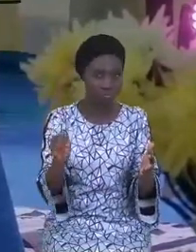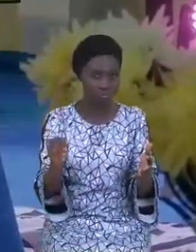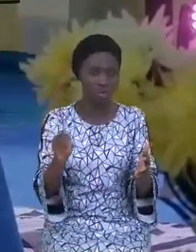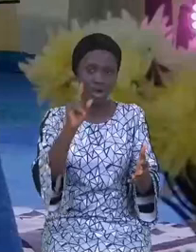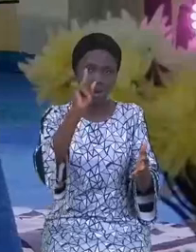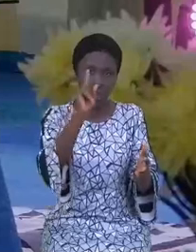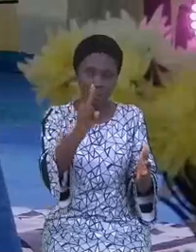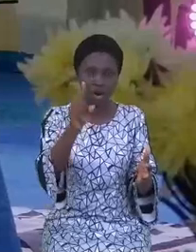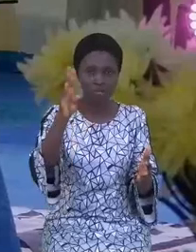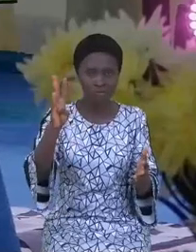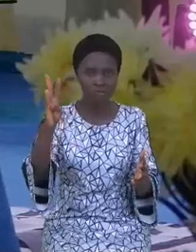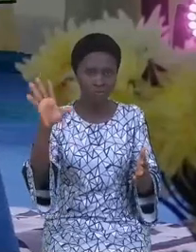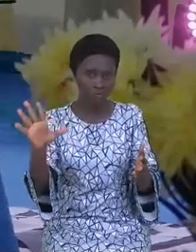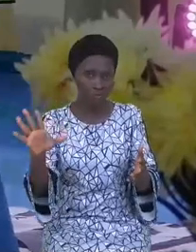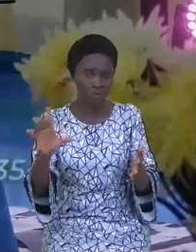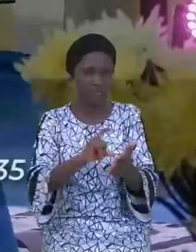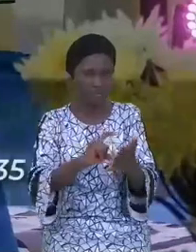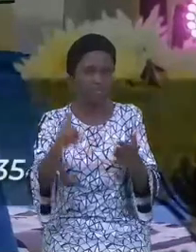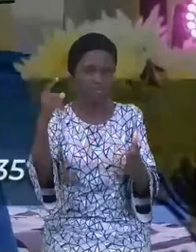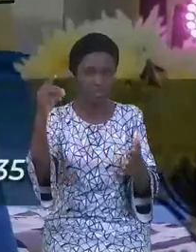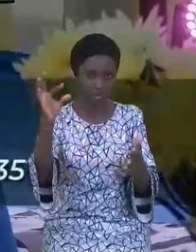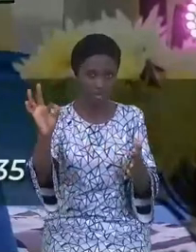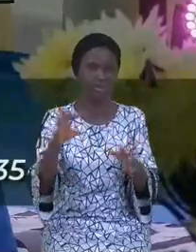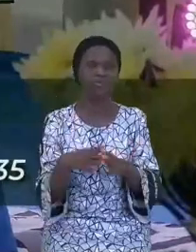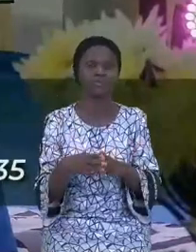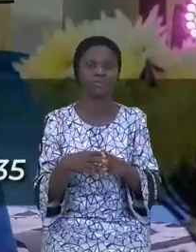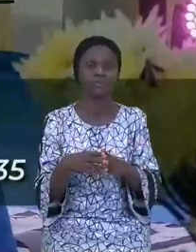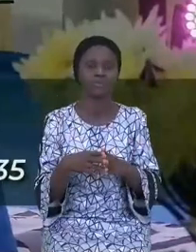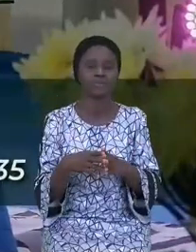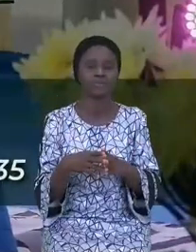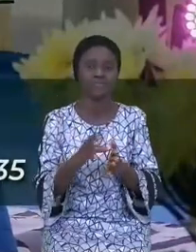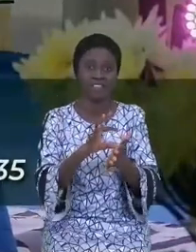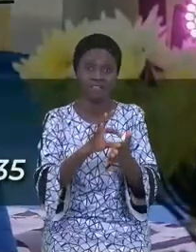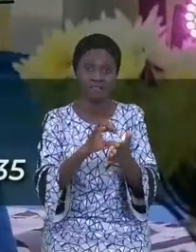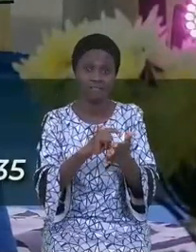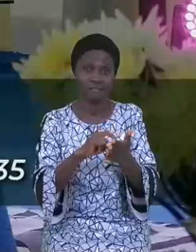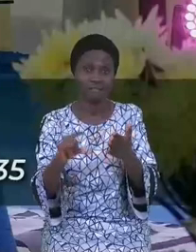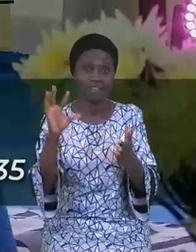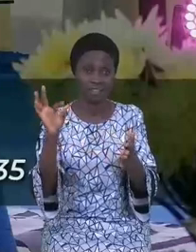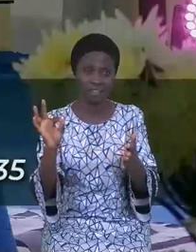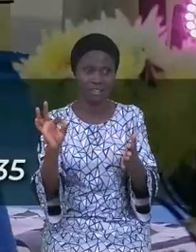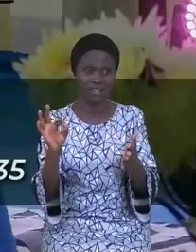Psaume 105, verset. Psaume 105,